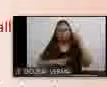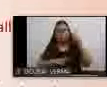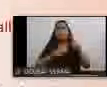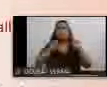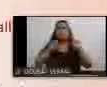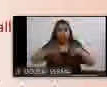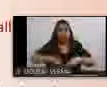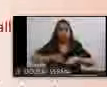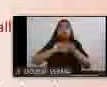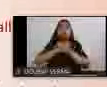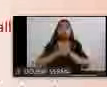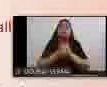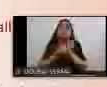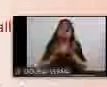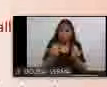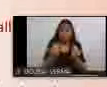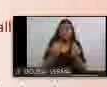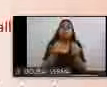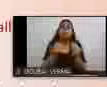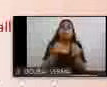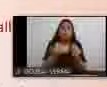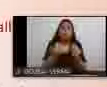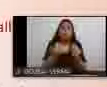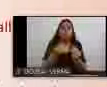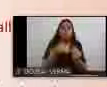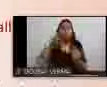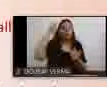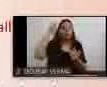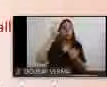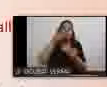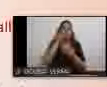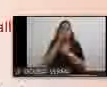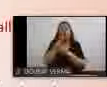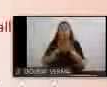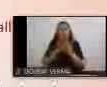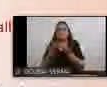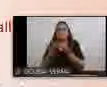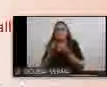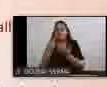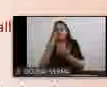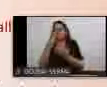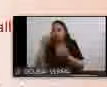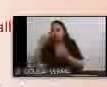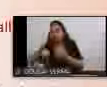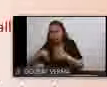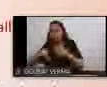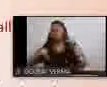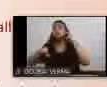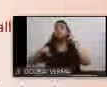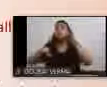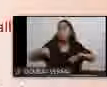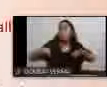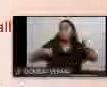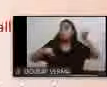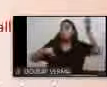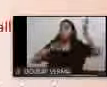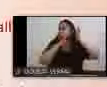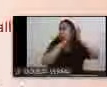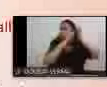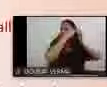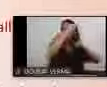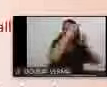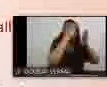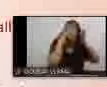जो है वो जो डैमेज हो गया है उसका काम करने लेगी, उसकी रिस्पॉन्सिबिलिटी भी ले लेगी. सो इन द फर्स्ट फ्यू